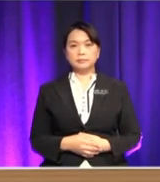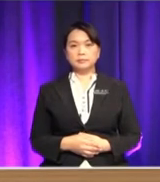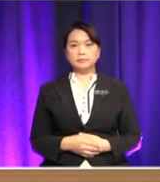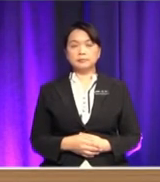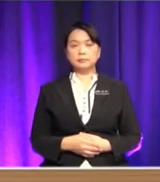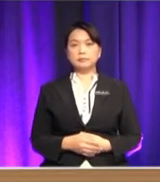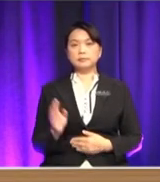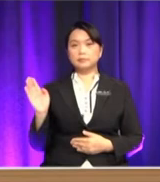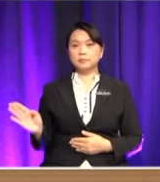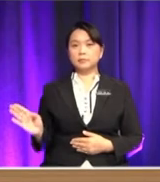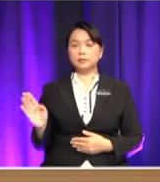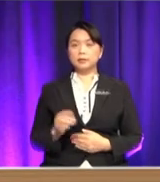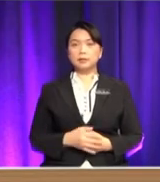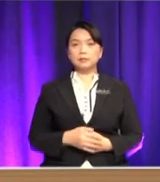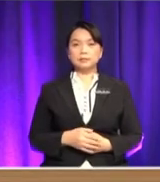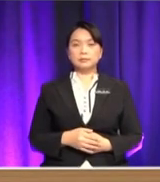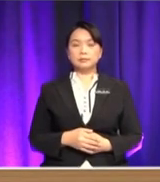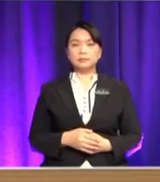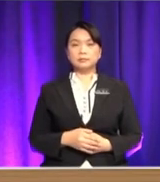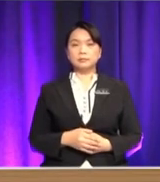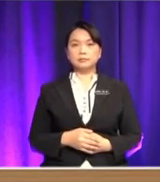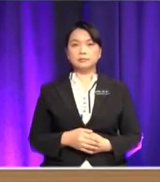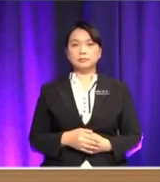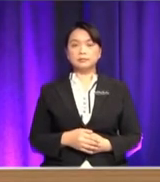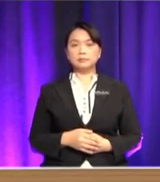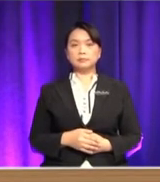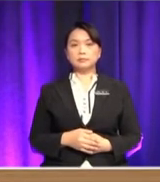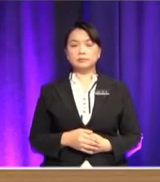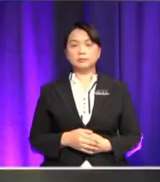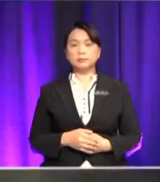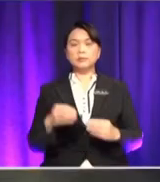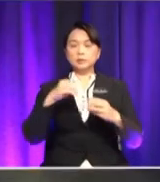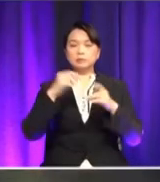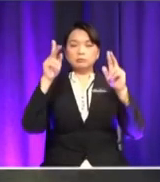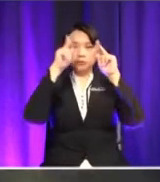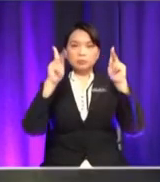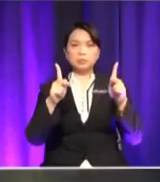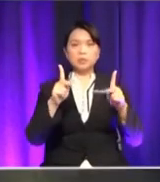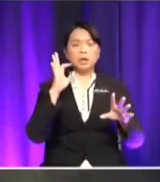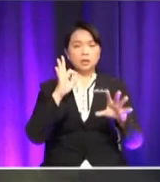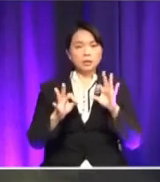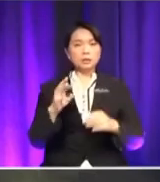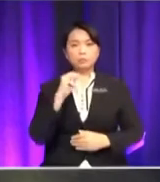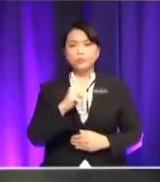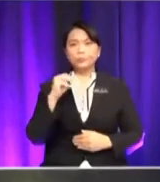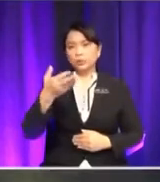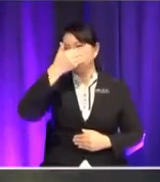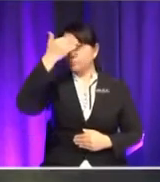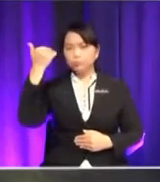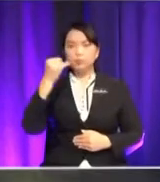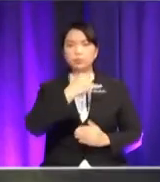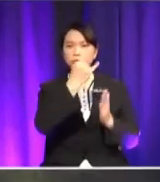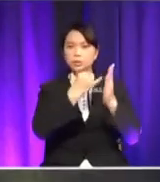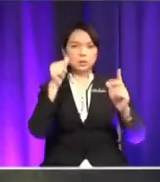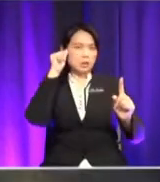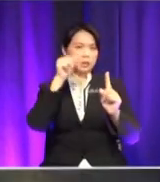tengah makan ke tengah ini publik dan selatan lagilah kalau dalam pelaksaan misalnya menurut lupa enak buat RW tombol anak panah